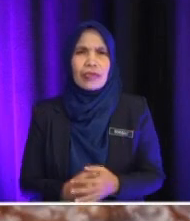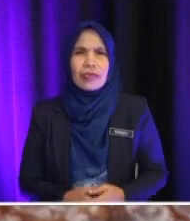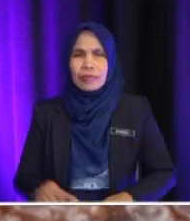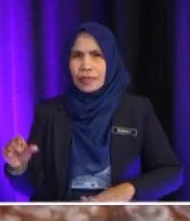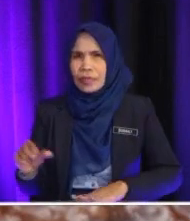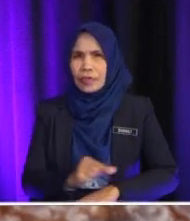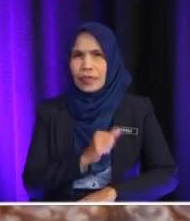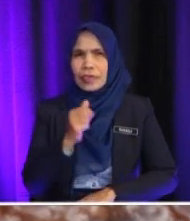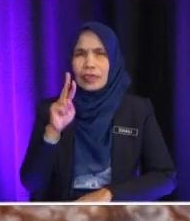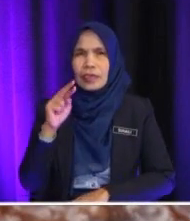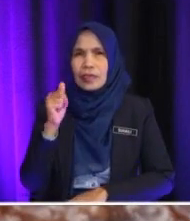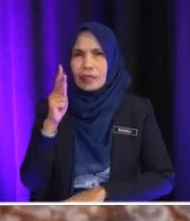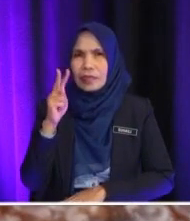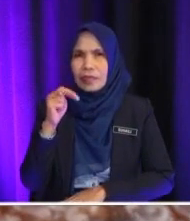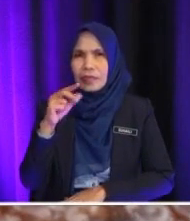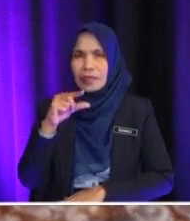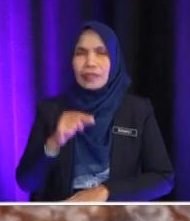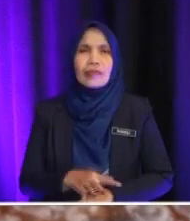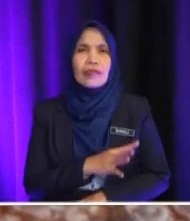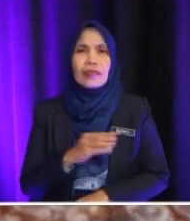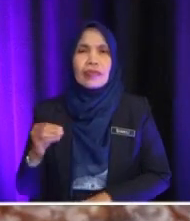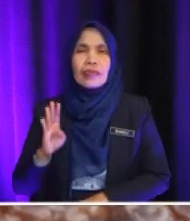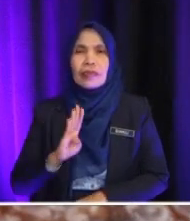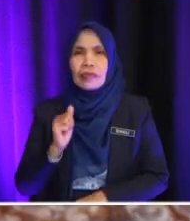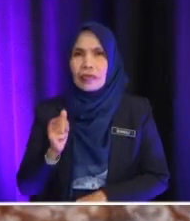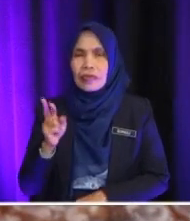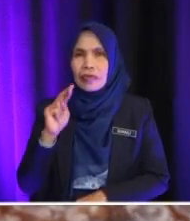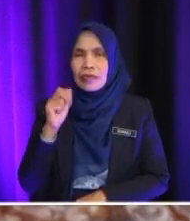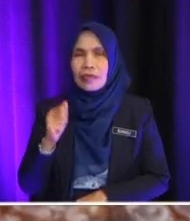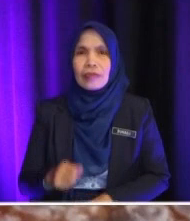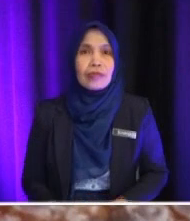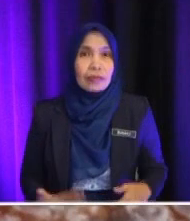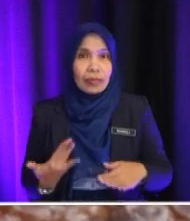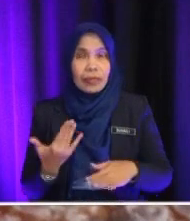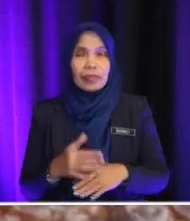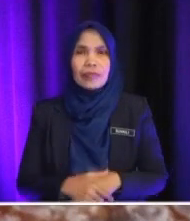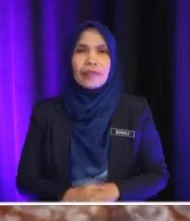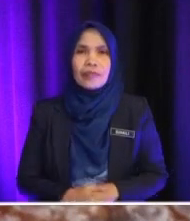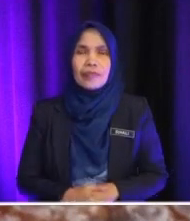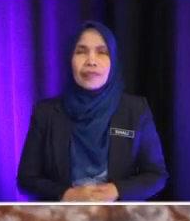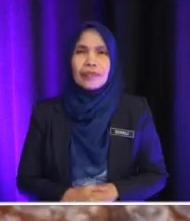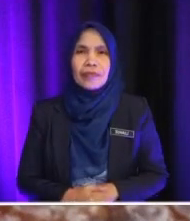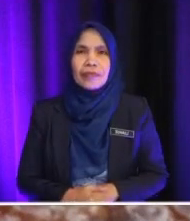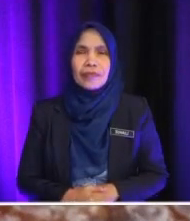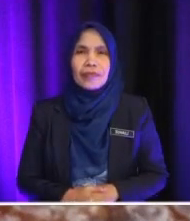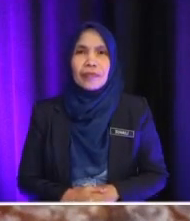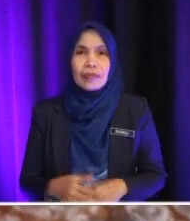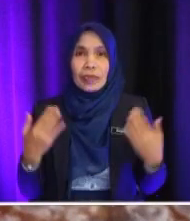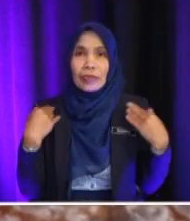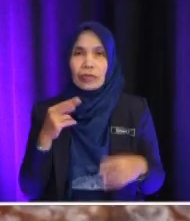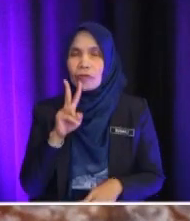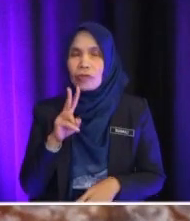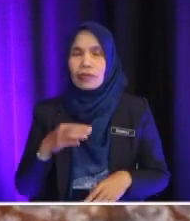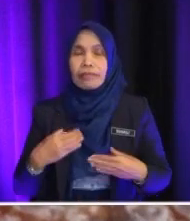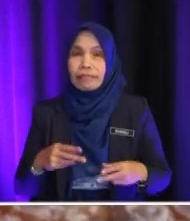bara api. Okey, kita ada dua kaedah memasak yang menggunakan teknik haba kering ni. Okay. Yang pertama guna arang ataupun bara api, okay, dan